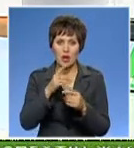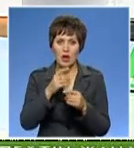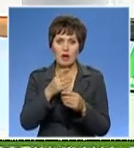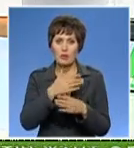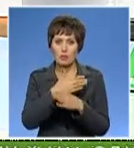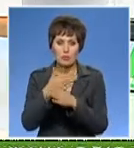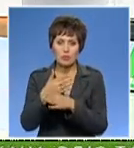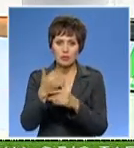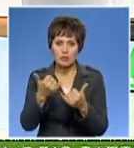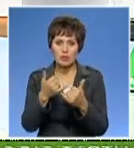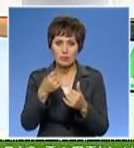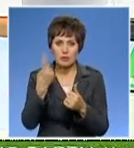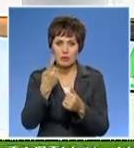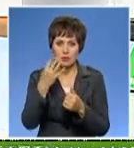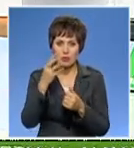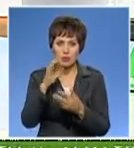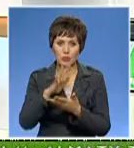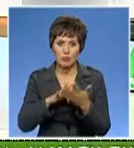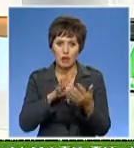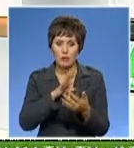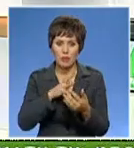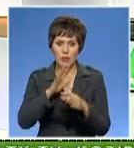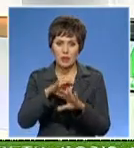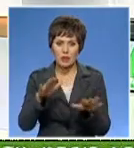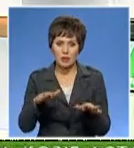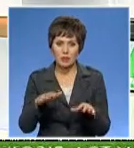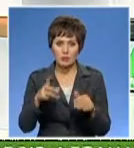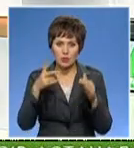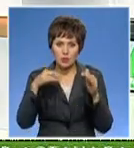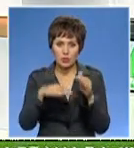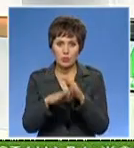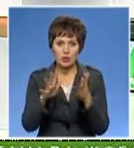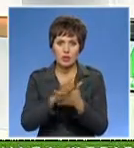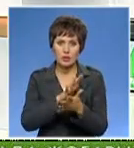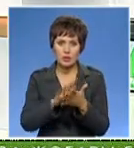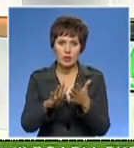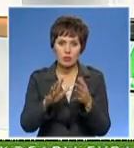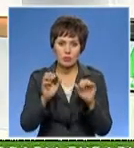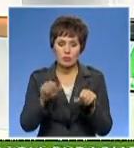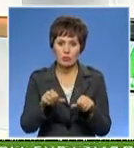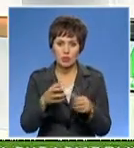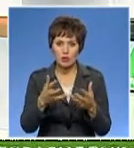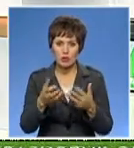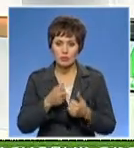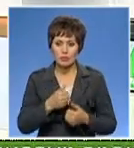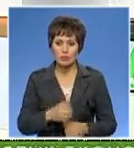шара 1 маусым күні жалғасын тауып, балдырғандар метромен тегін жүруге мүмкіндік алды.